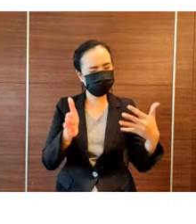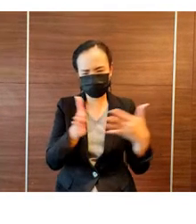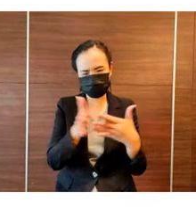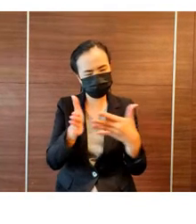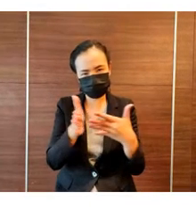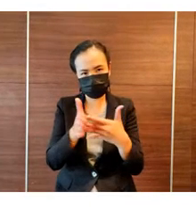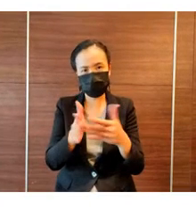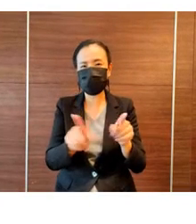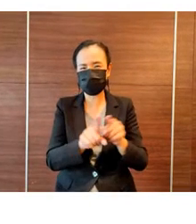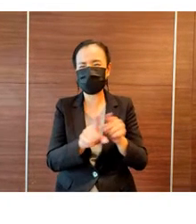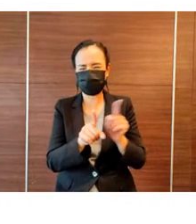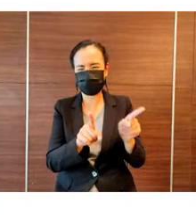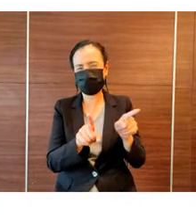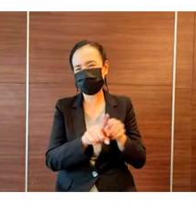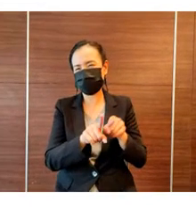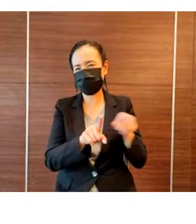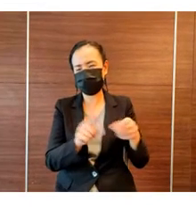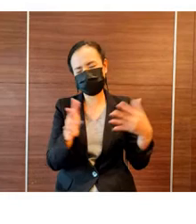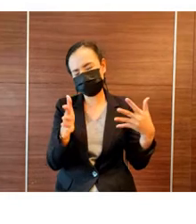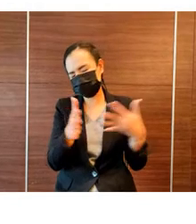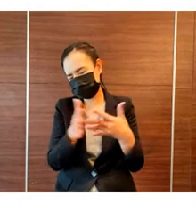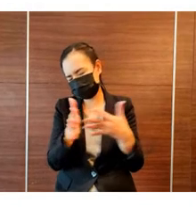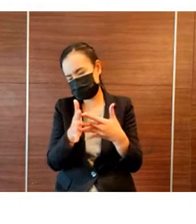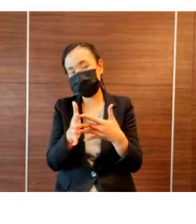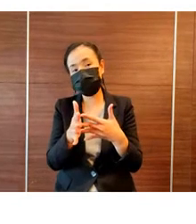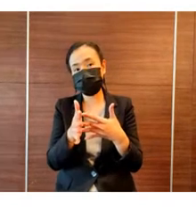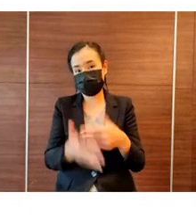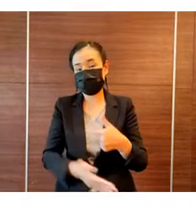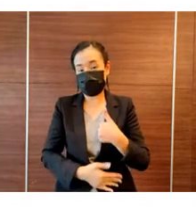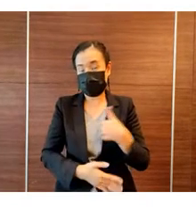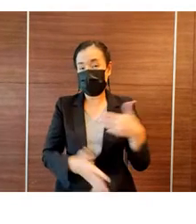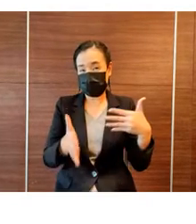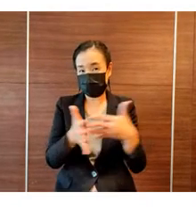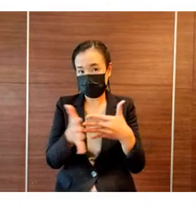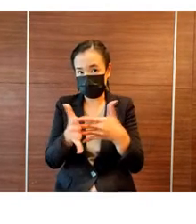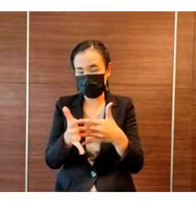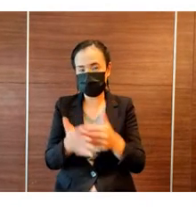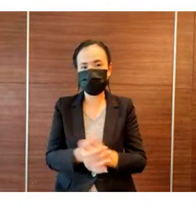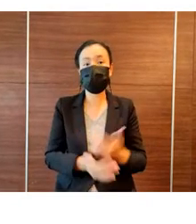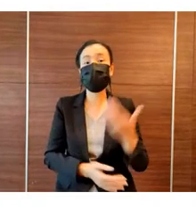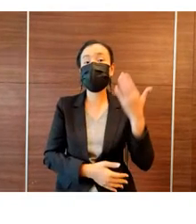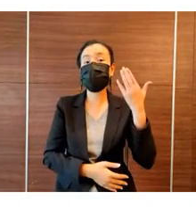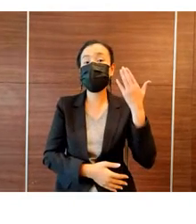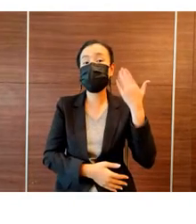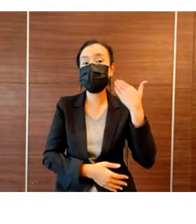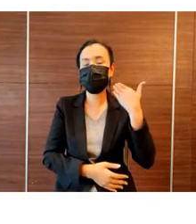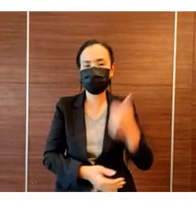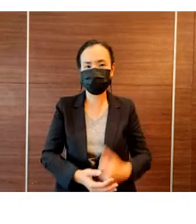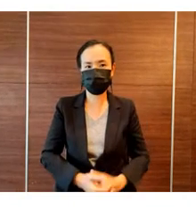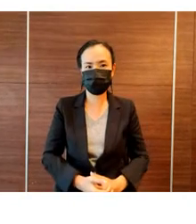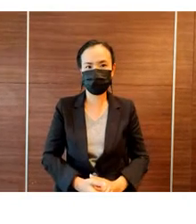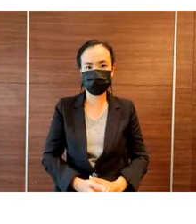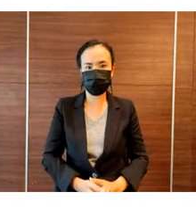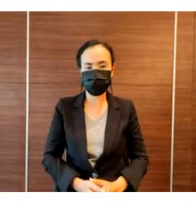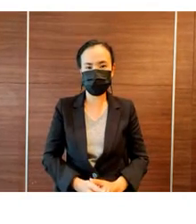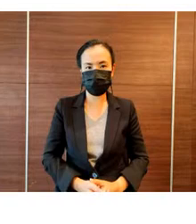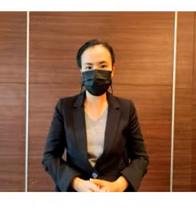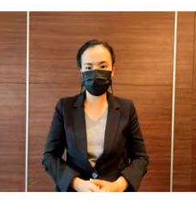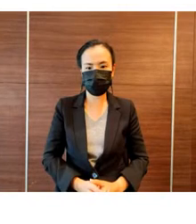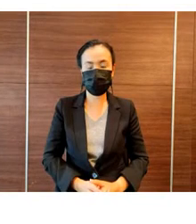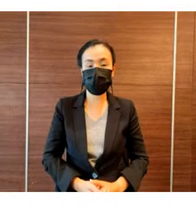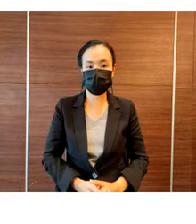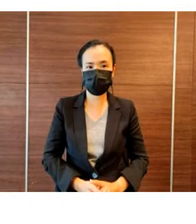างเหมือนคุณอาร์ตว่าแต่สุดทางของผมเนี่ยตอนนั้นก็คือมีก